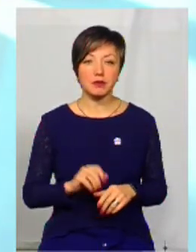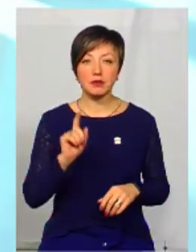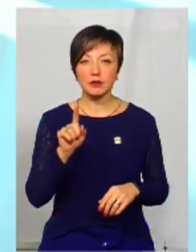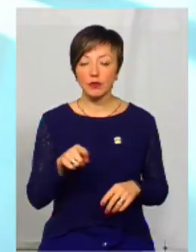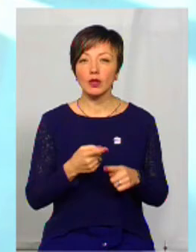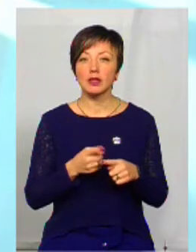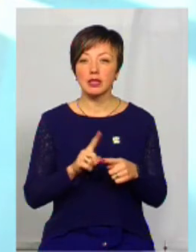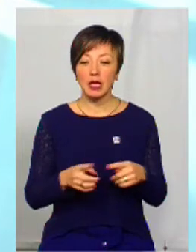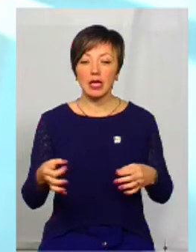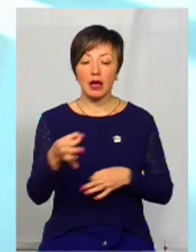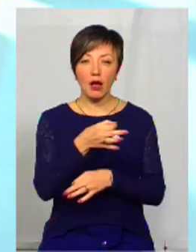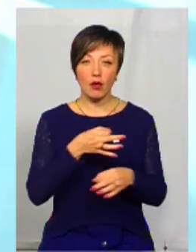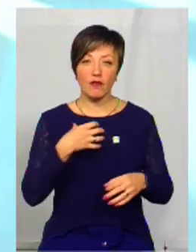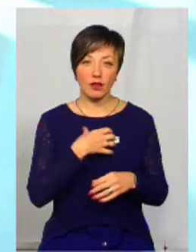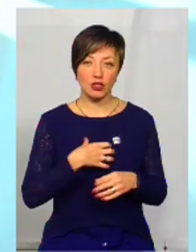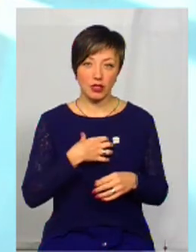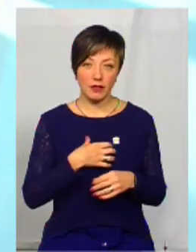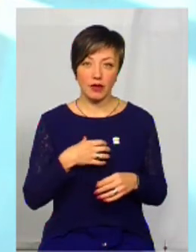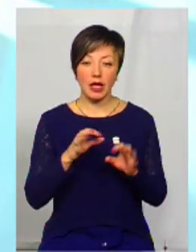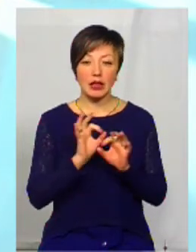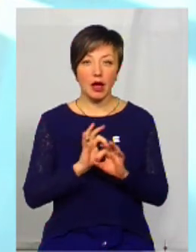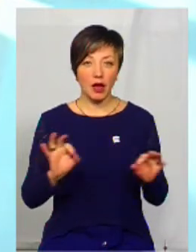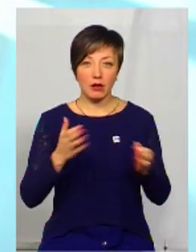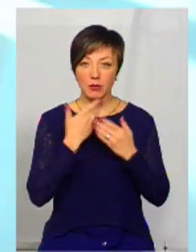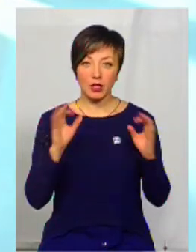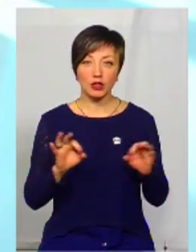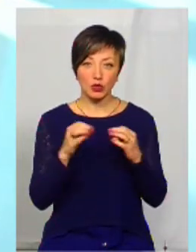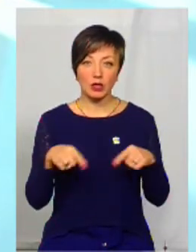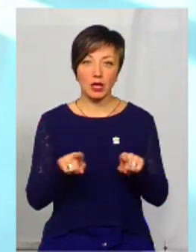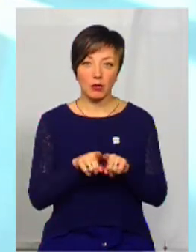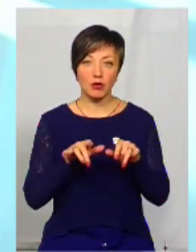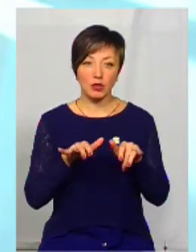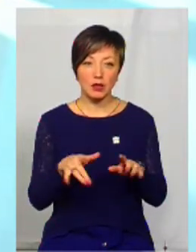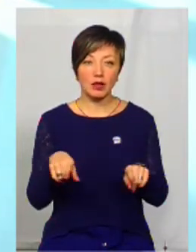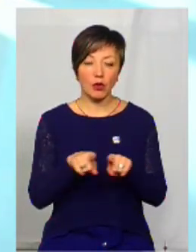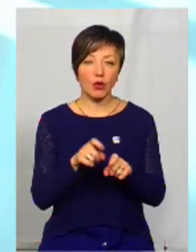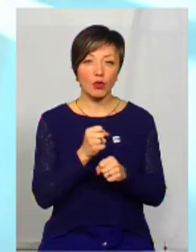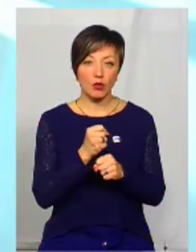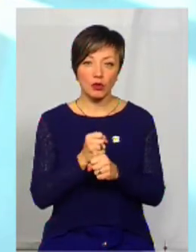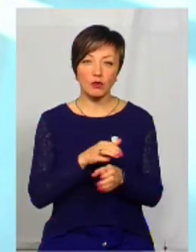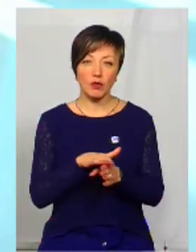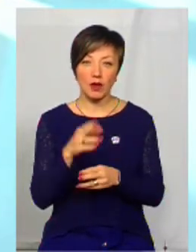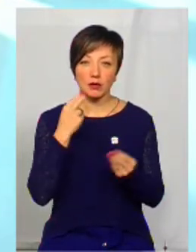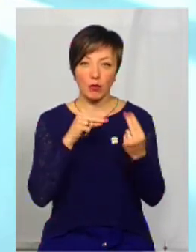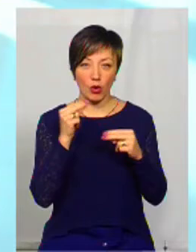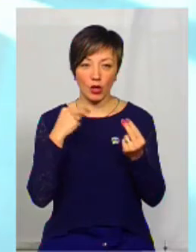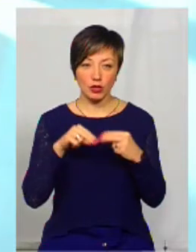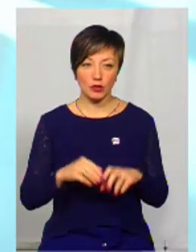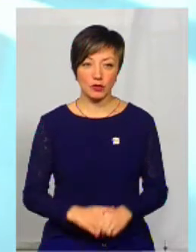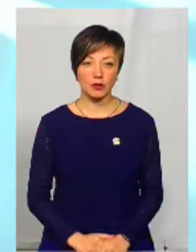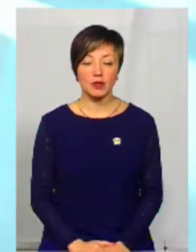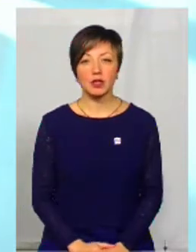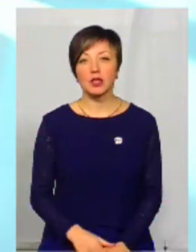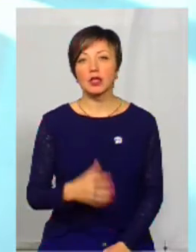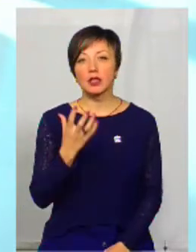скажімо, цей діалог він дуже важливий. Ідеального немає нічого, і саме таки в процесі такої роботи відбувається це покращення.